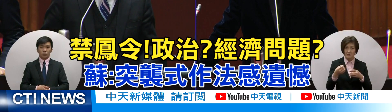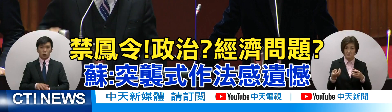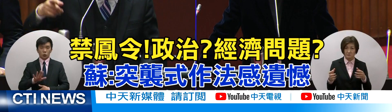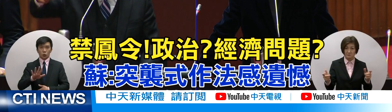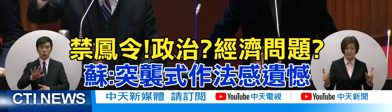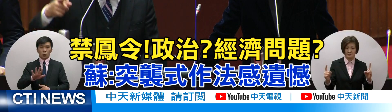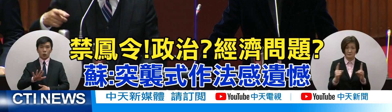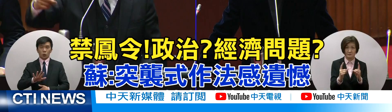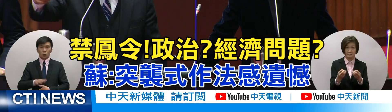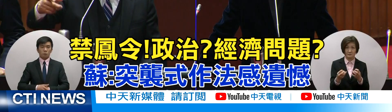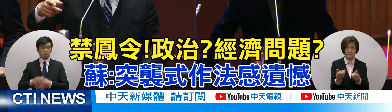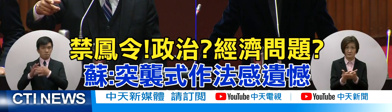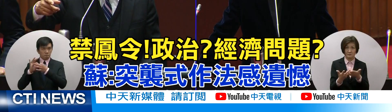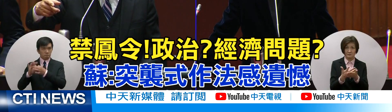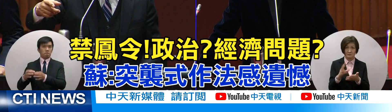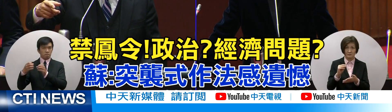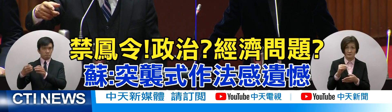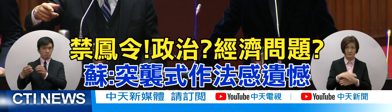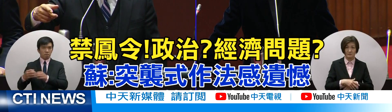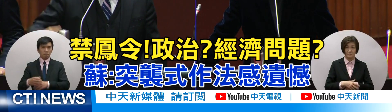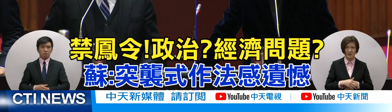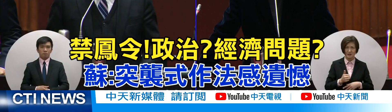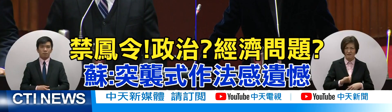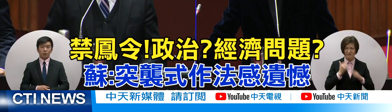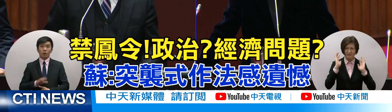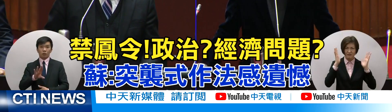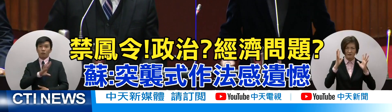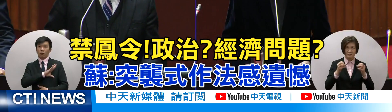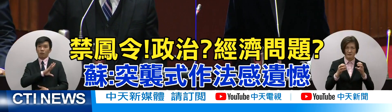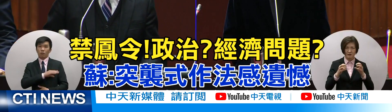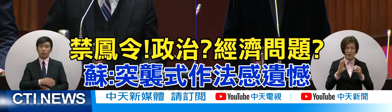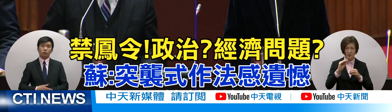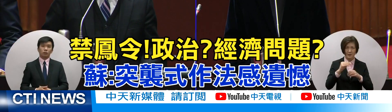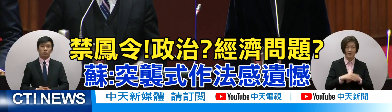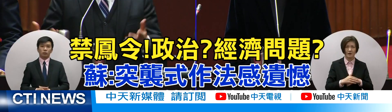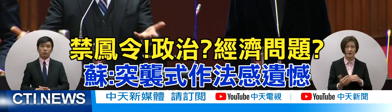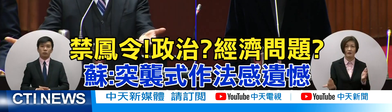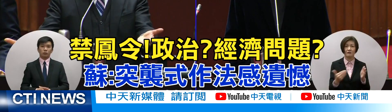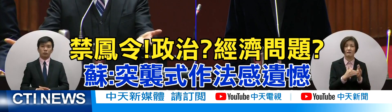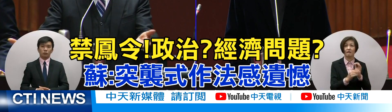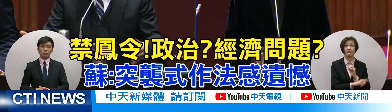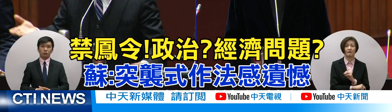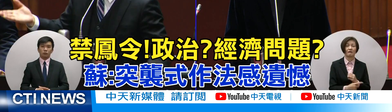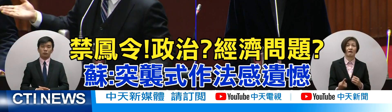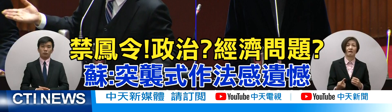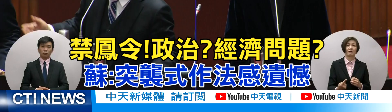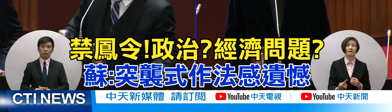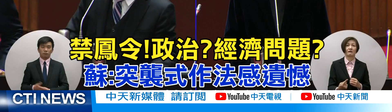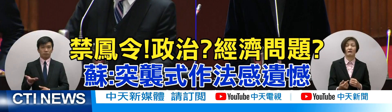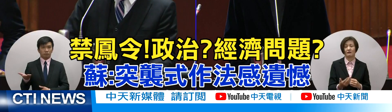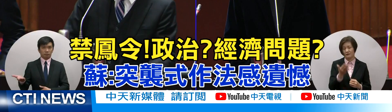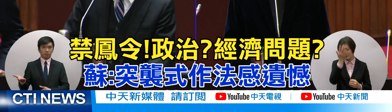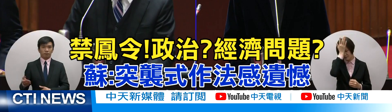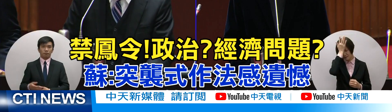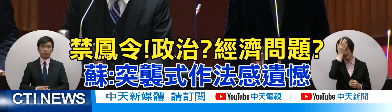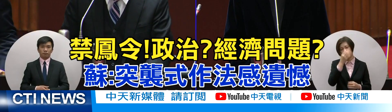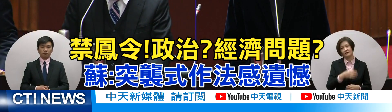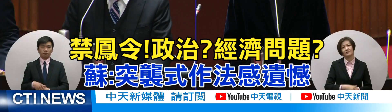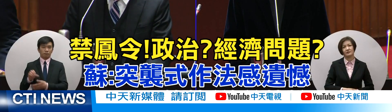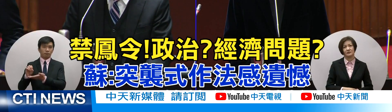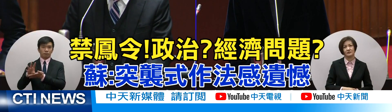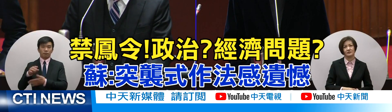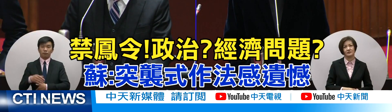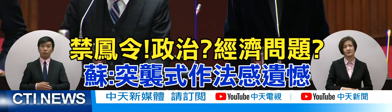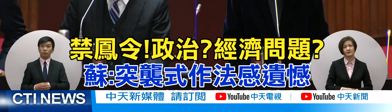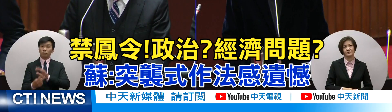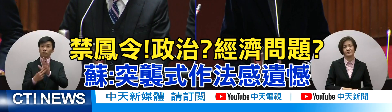了，一直跟 谈出了，有没有很认真的谈呢？ 当然了。 那谈出来的结果是这样子。 没有，来，我请。 各位报告，上礼